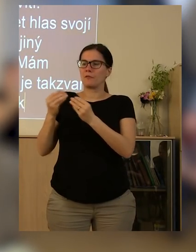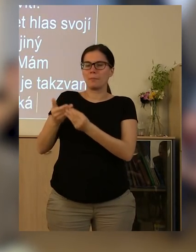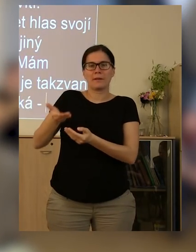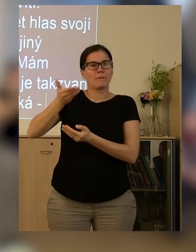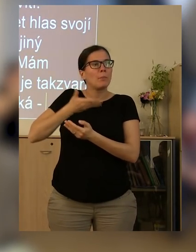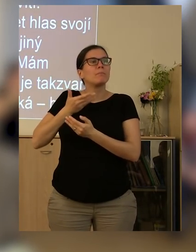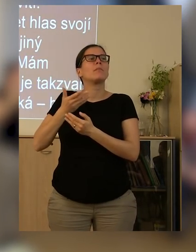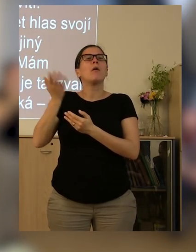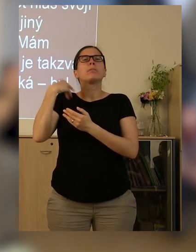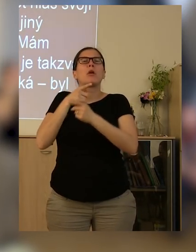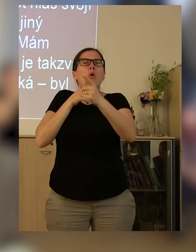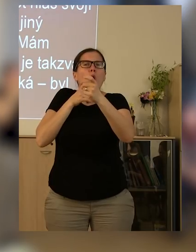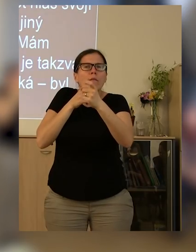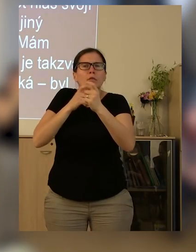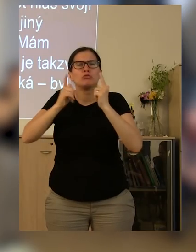číhal jsem na jelena